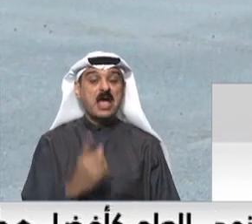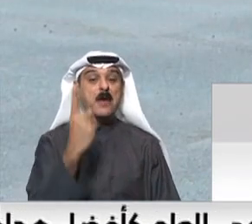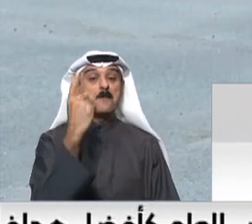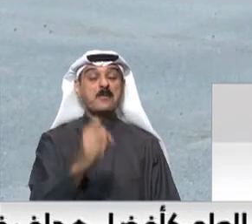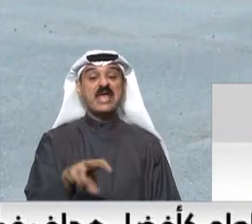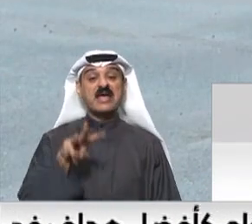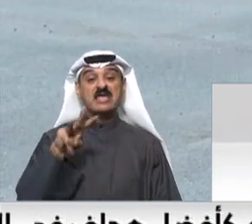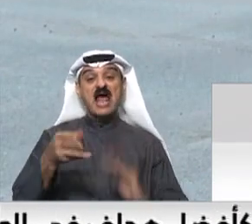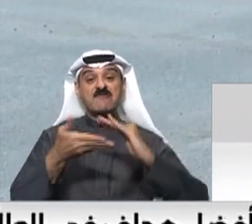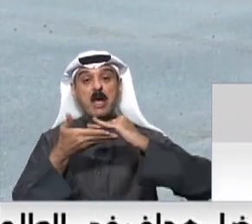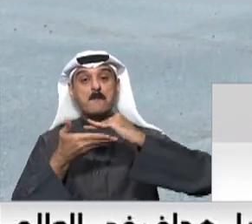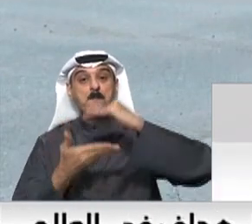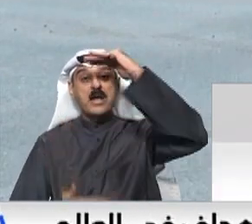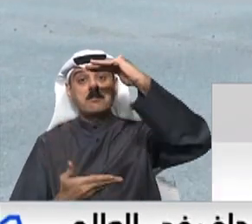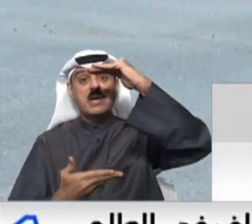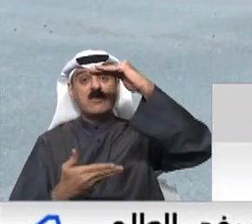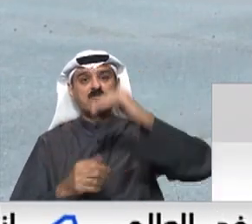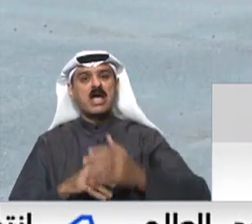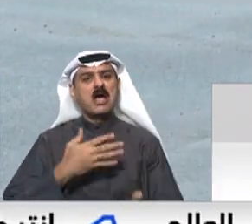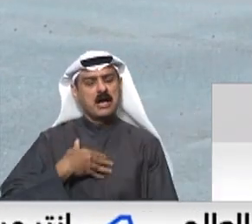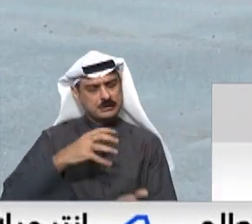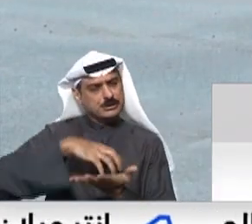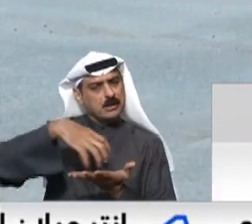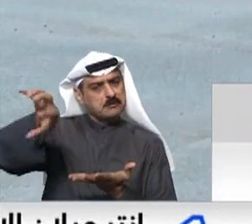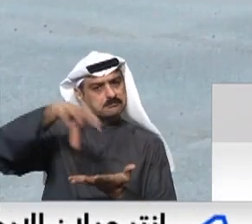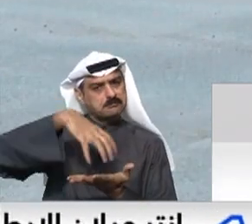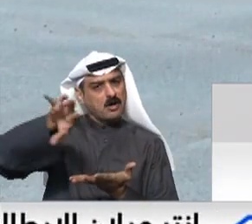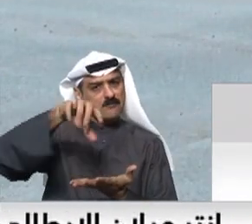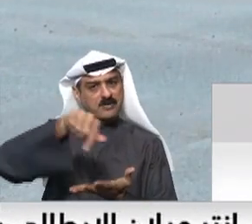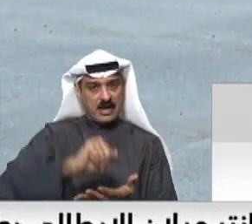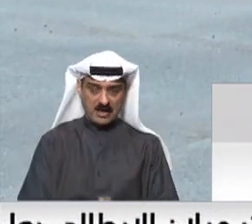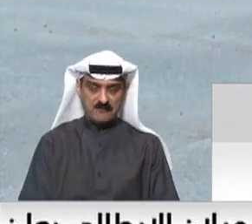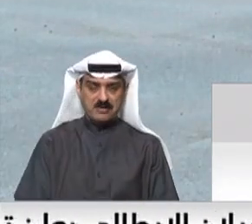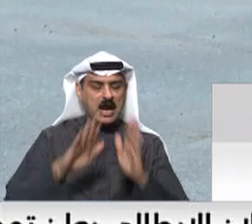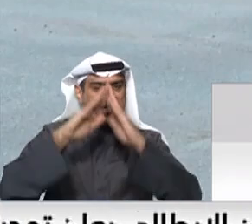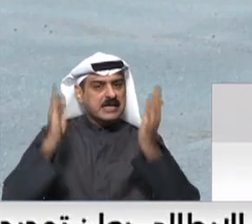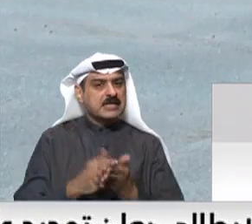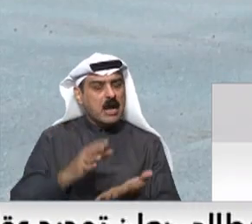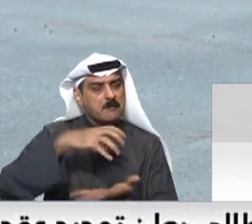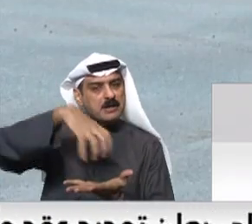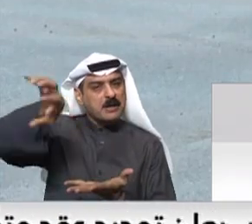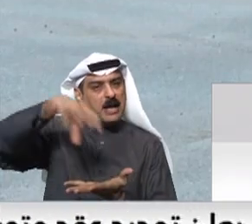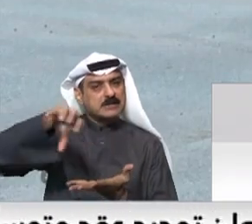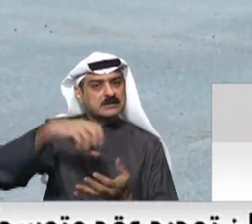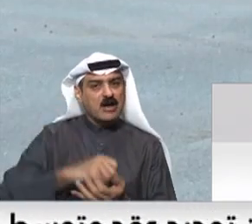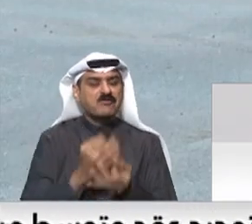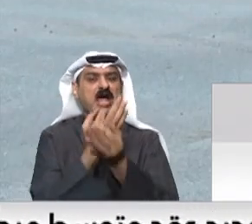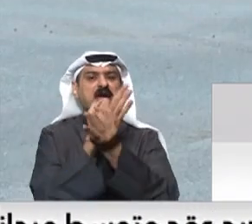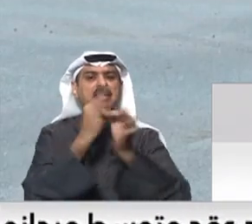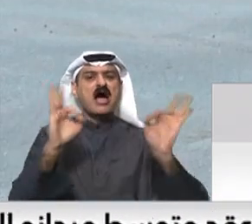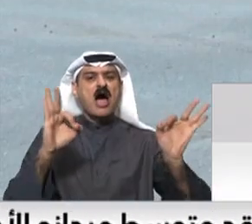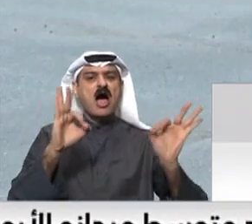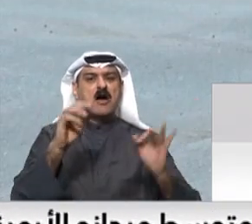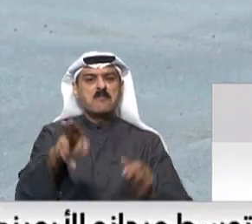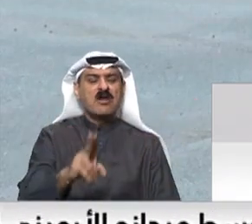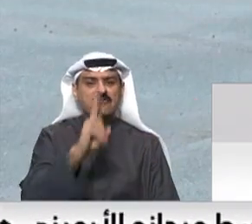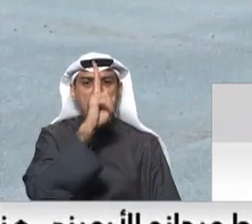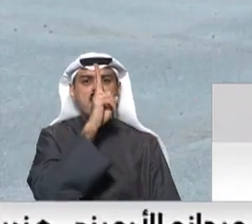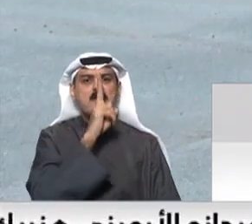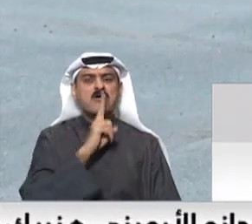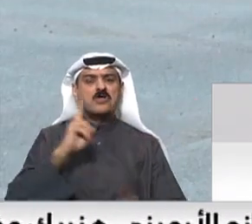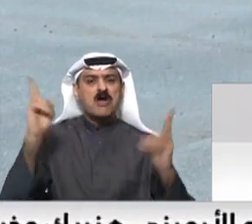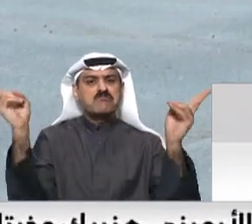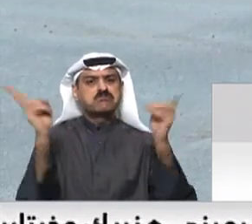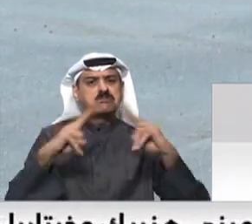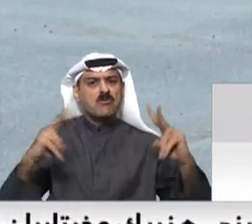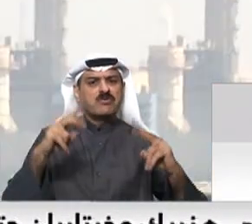برميل توتال، تصدير الكبك البترولية المتكاملة إلى تغذية الطاقة الكهرباء